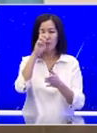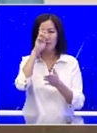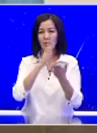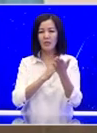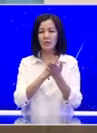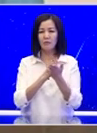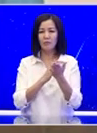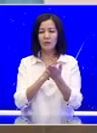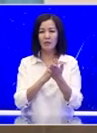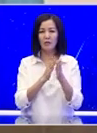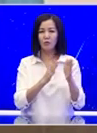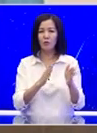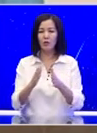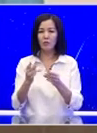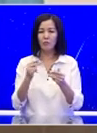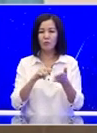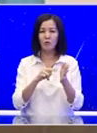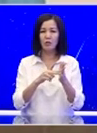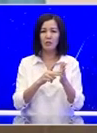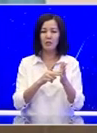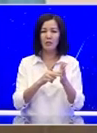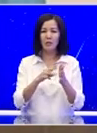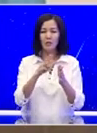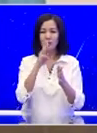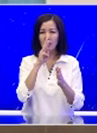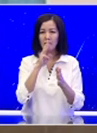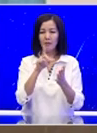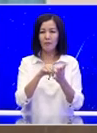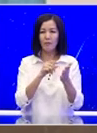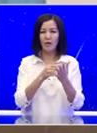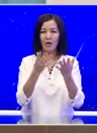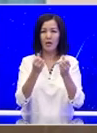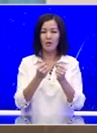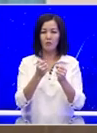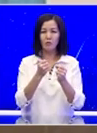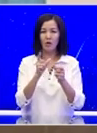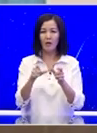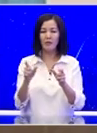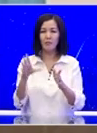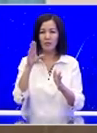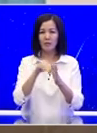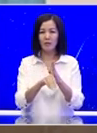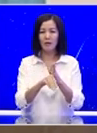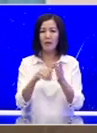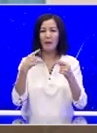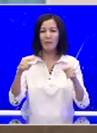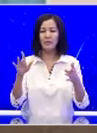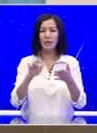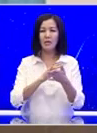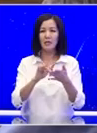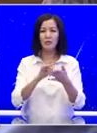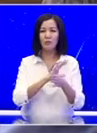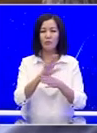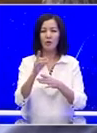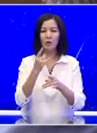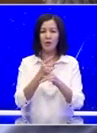қызметкерлер, тұрақты бюджеттен зейнетақы жәрдемақы алушылар. Өтініште басқа адамның есепшотын көрсеткендер бар. Бұл